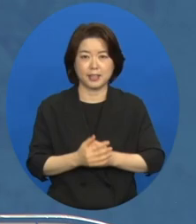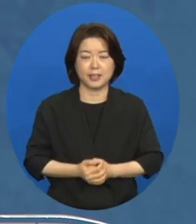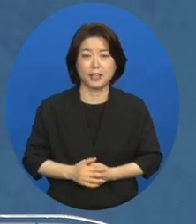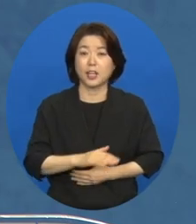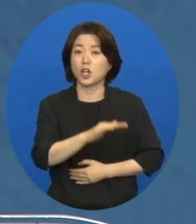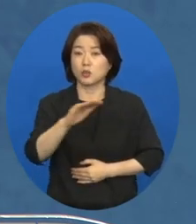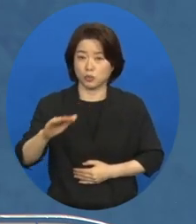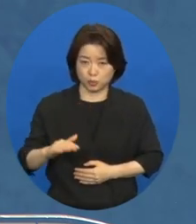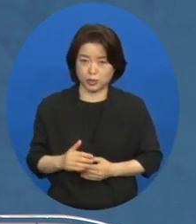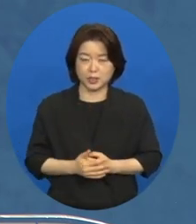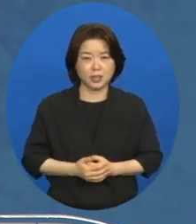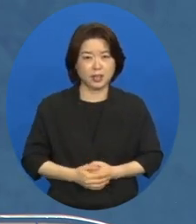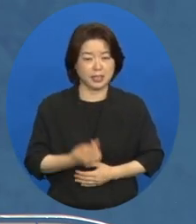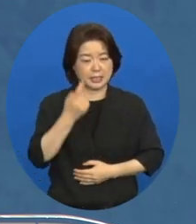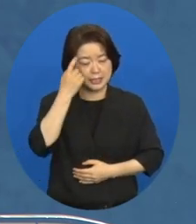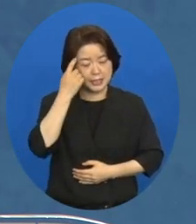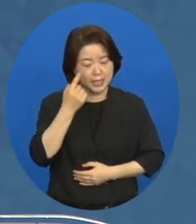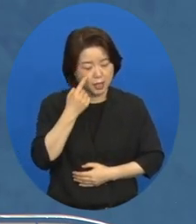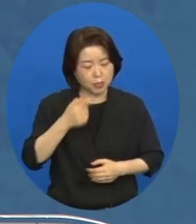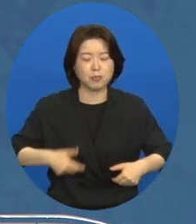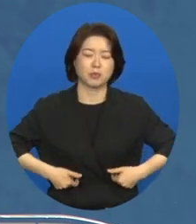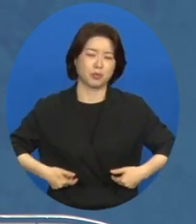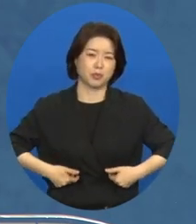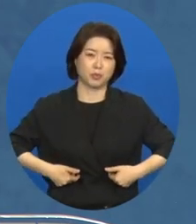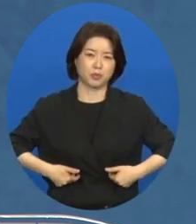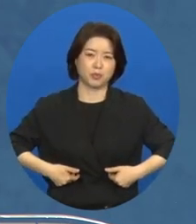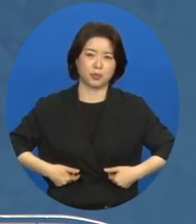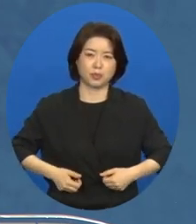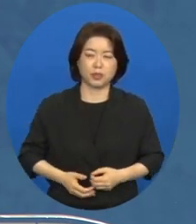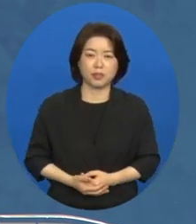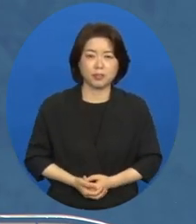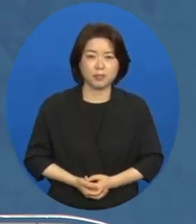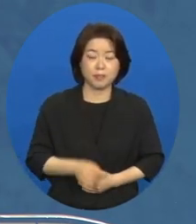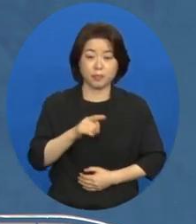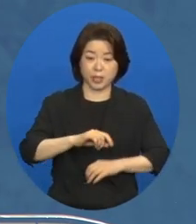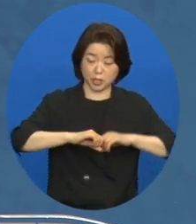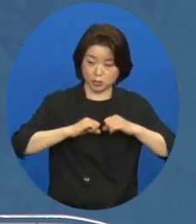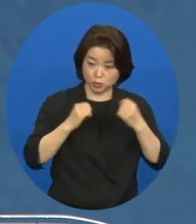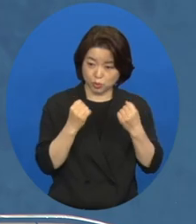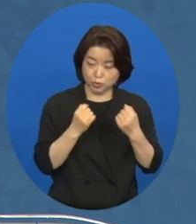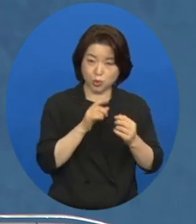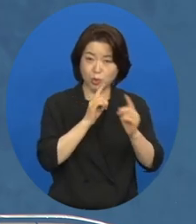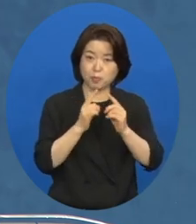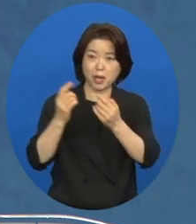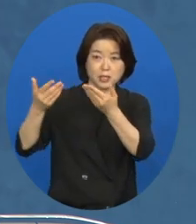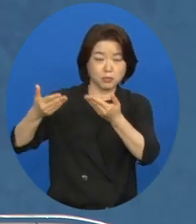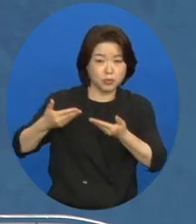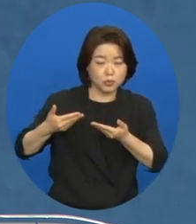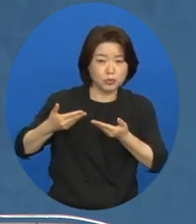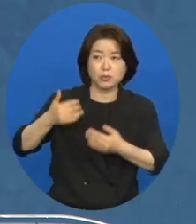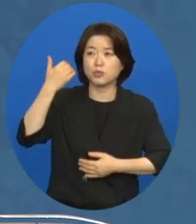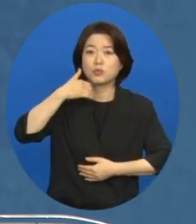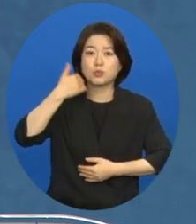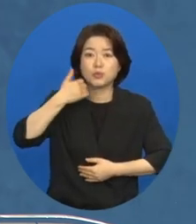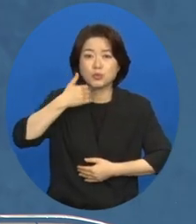우리가 한번 생각해 볼 필요가 있어요. 그 순종을 말씀하신 분이 누구신지.